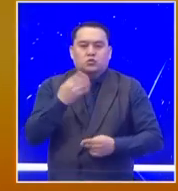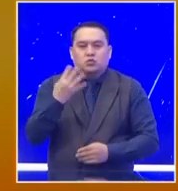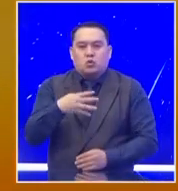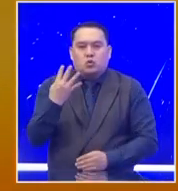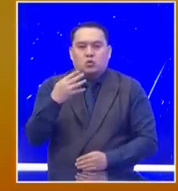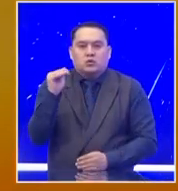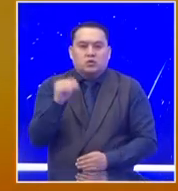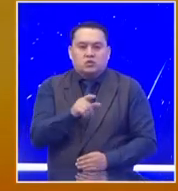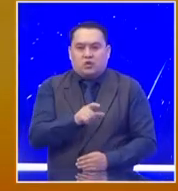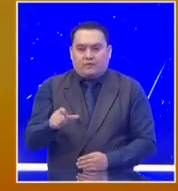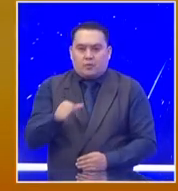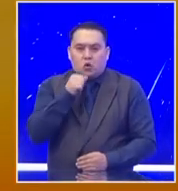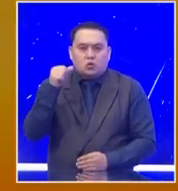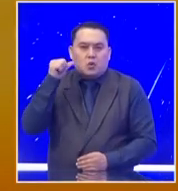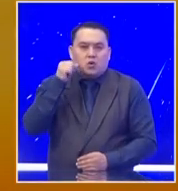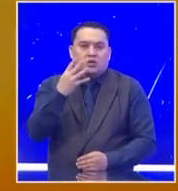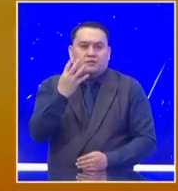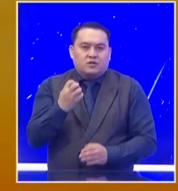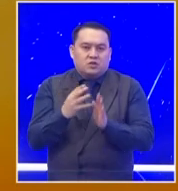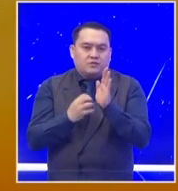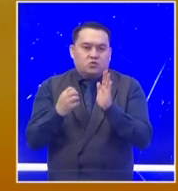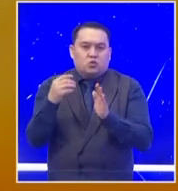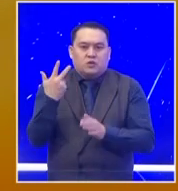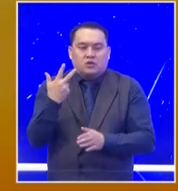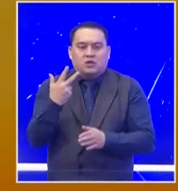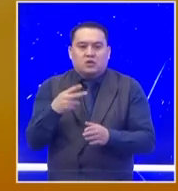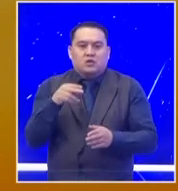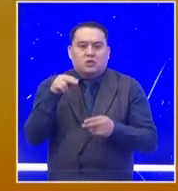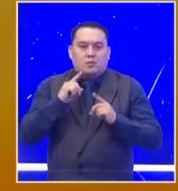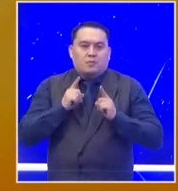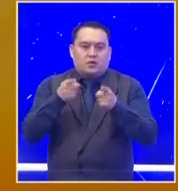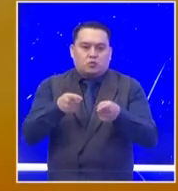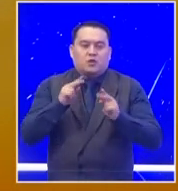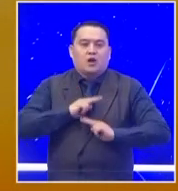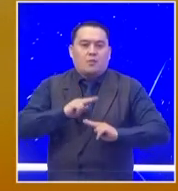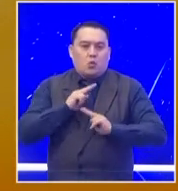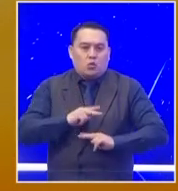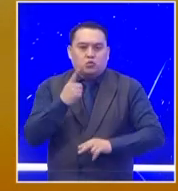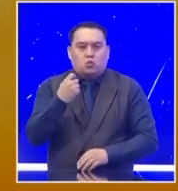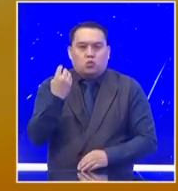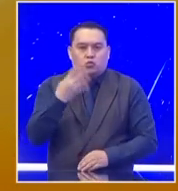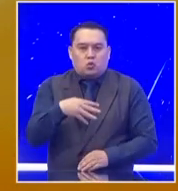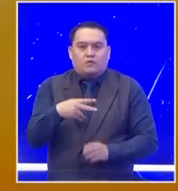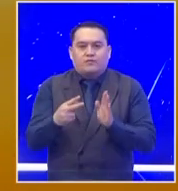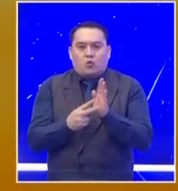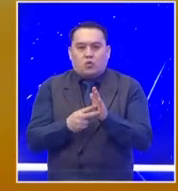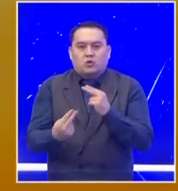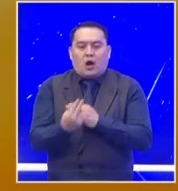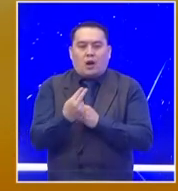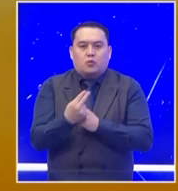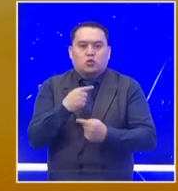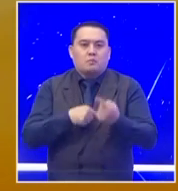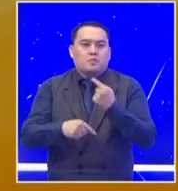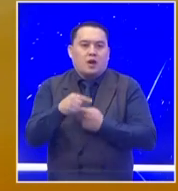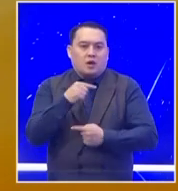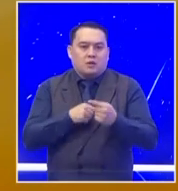43 тысяч человек. В прошлом году 903 гражданина были трудоустроены на постоянную работу. Из них 148 обучены основам